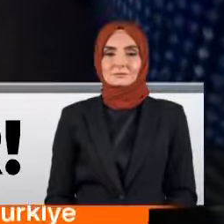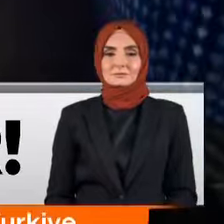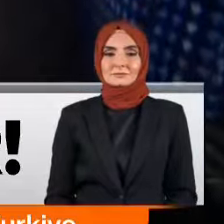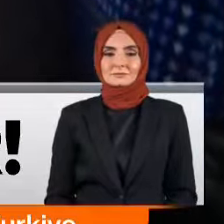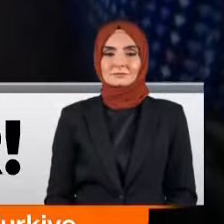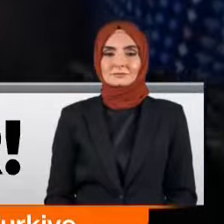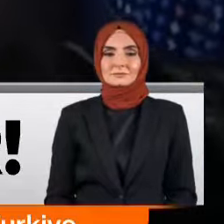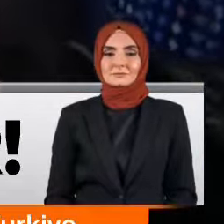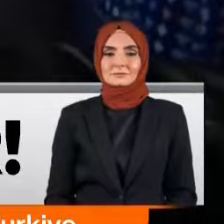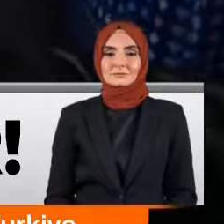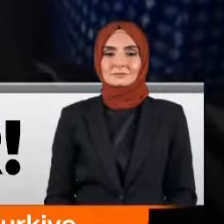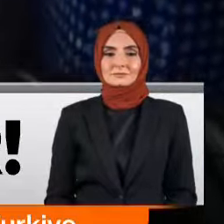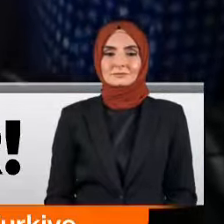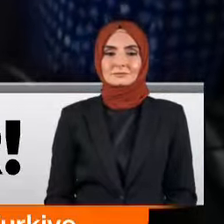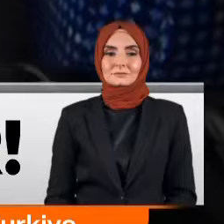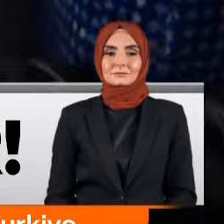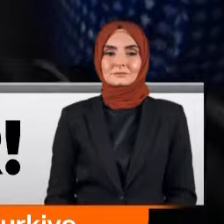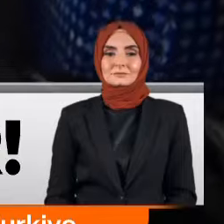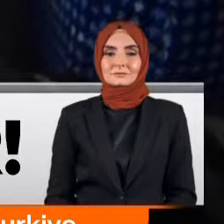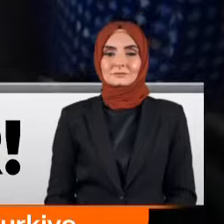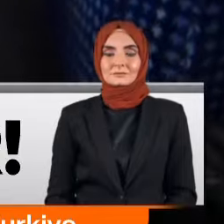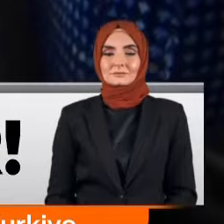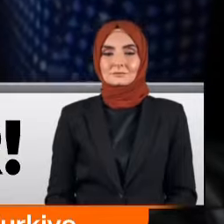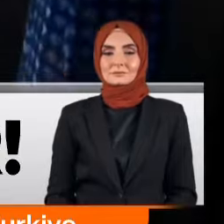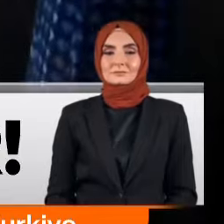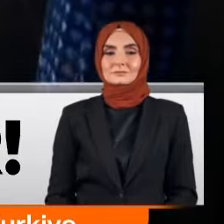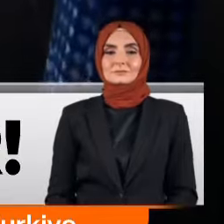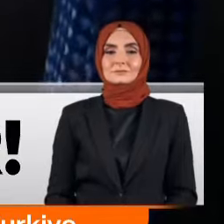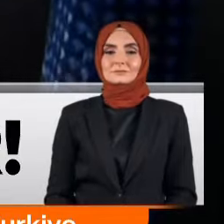Sefere hazır. Biz bugün test sürüşünü yapıyoruz inşallah.